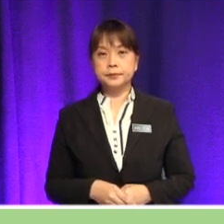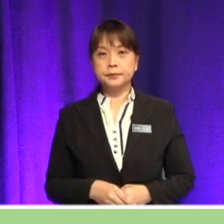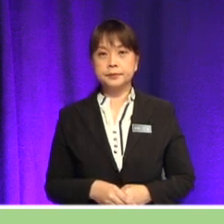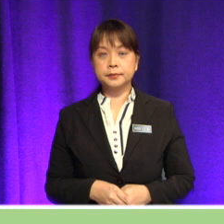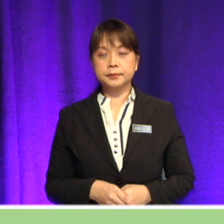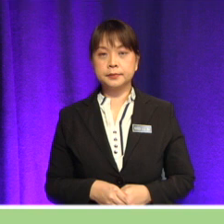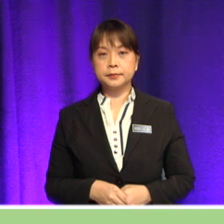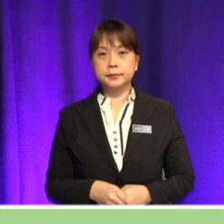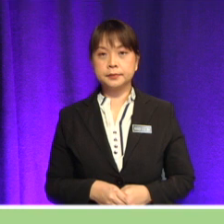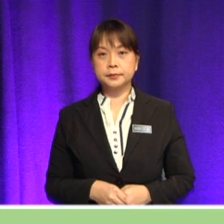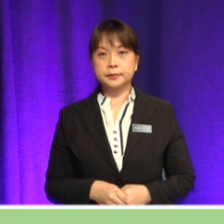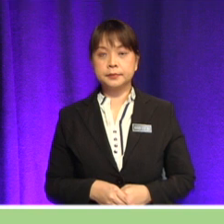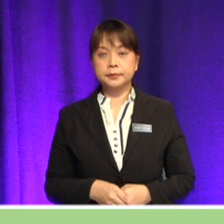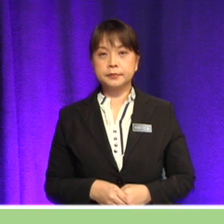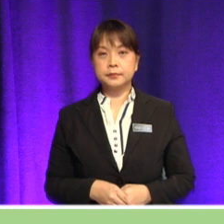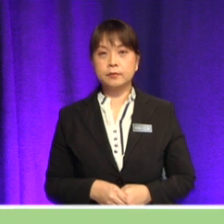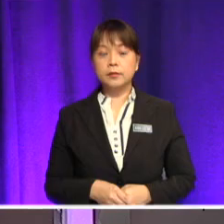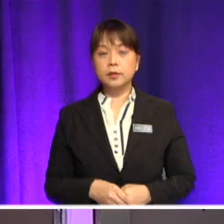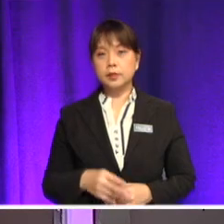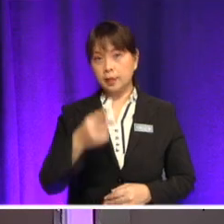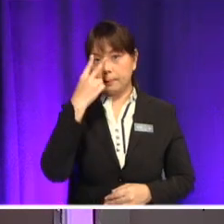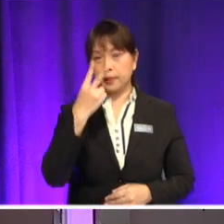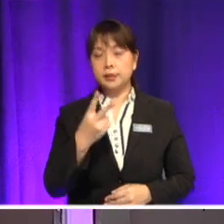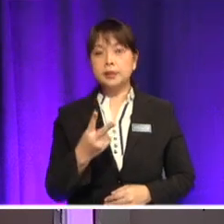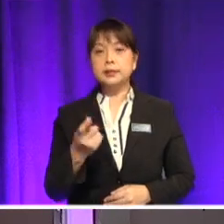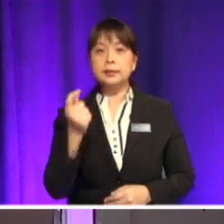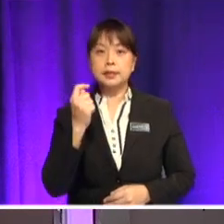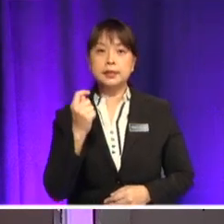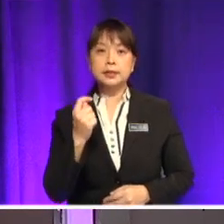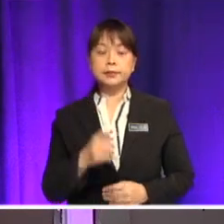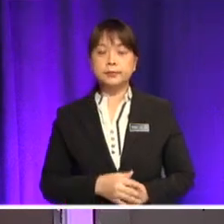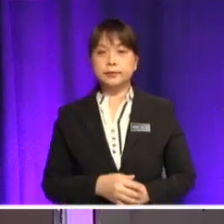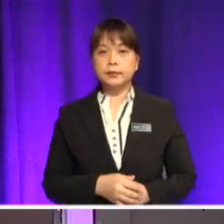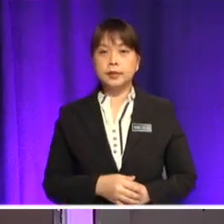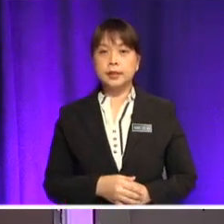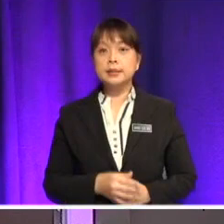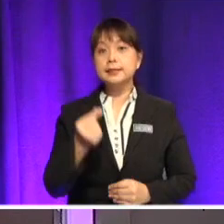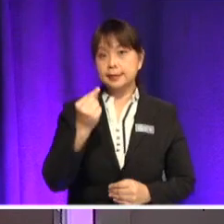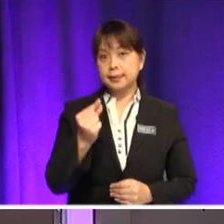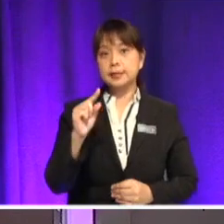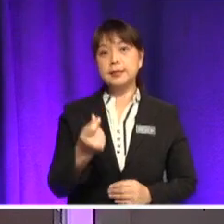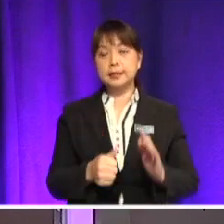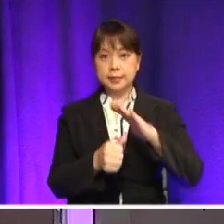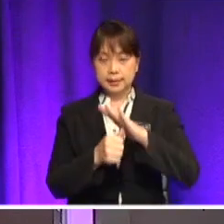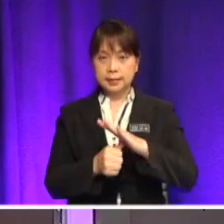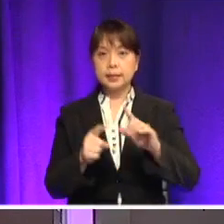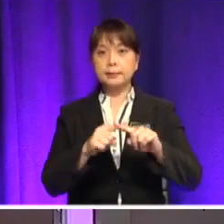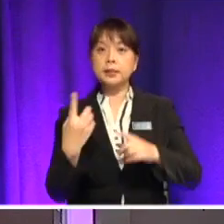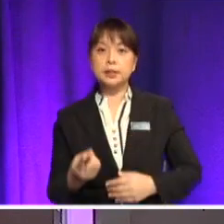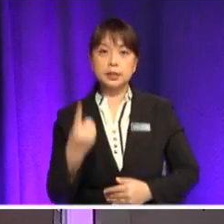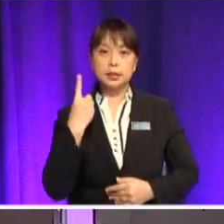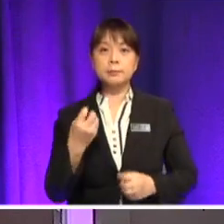500 Newton Nah dari input di sini saja tetapi daya output dia memang besar jelas